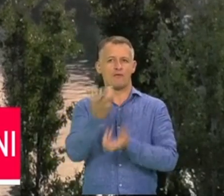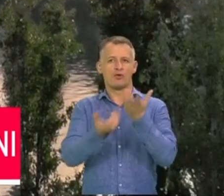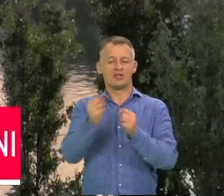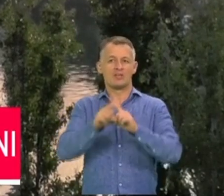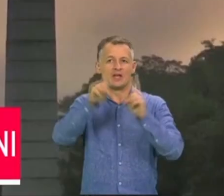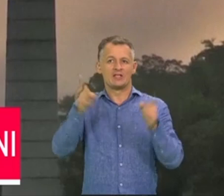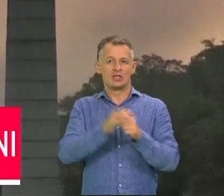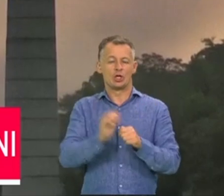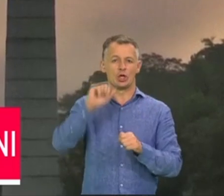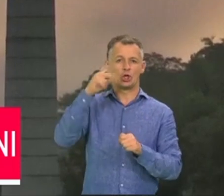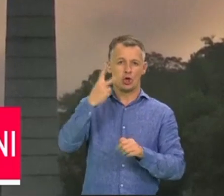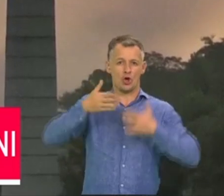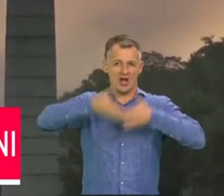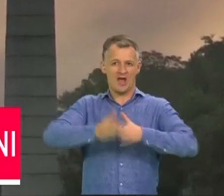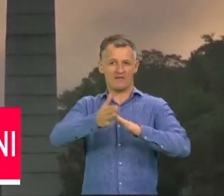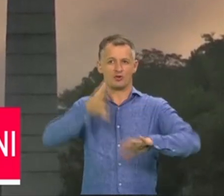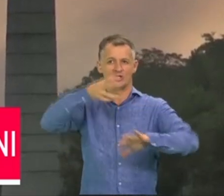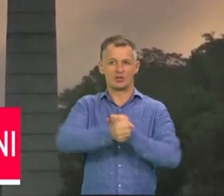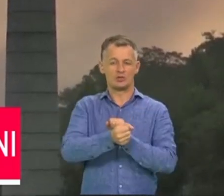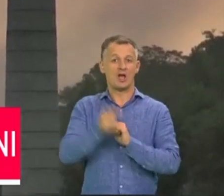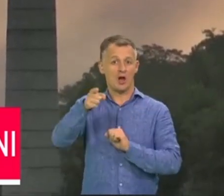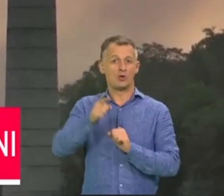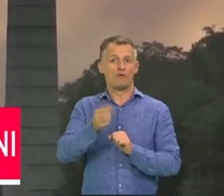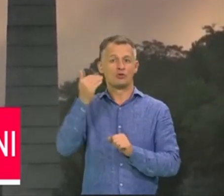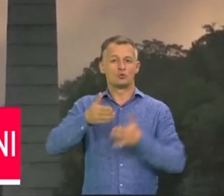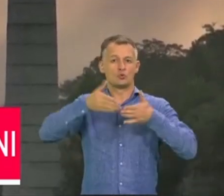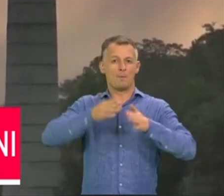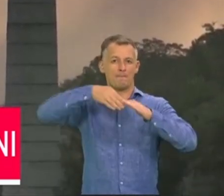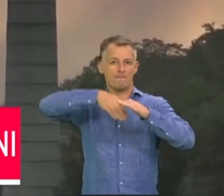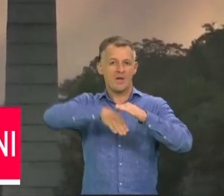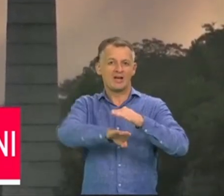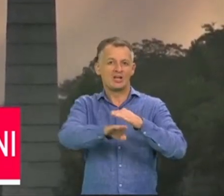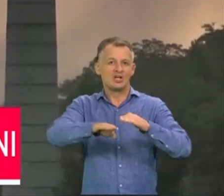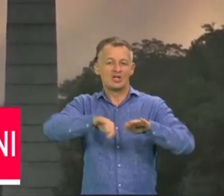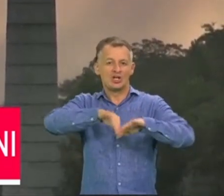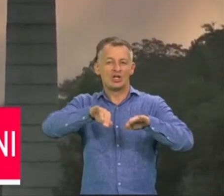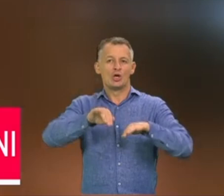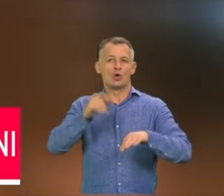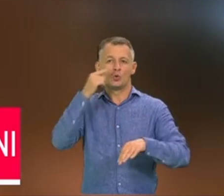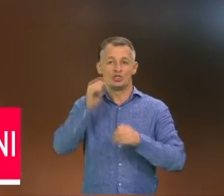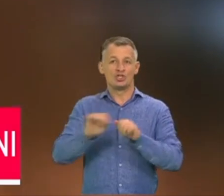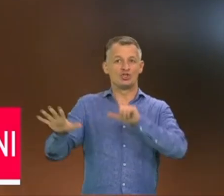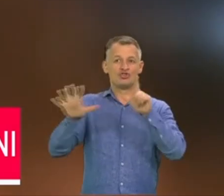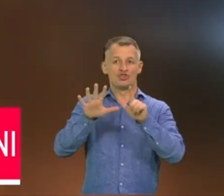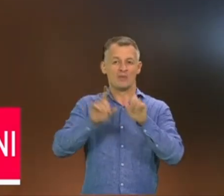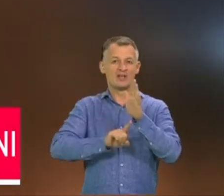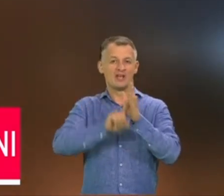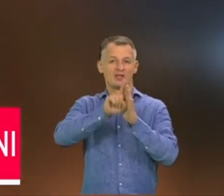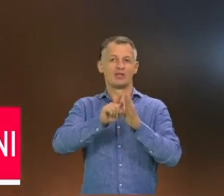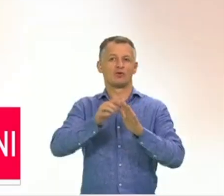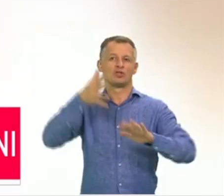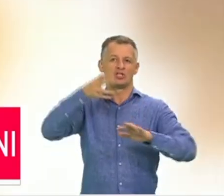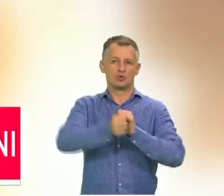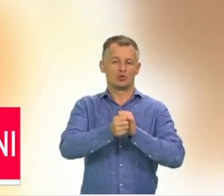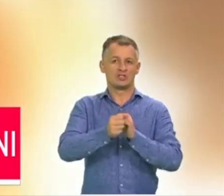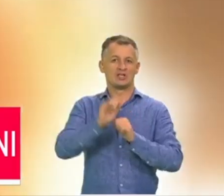dimineții, iar 2 nave au fost avariate. În port se afla un submarin rusesc și o navă de debarcare. 7 rachete au fost doborâte de sistemele de apărare aeriană